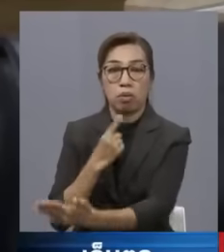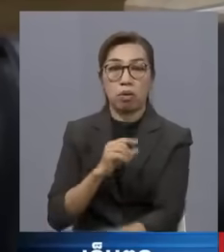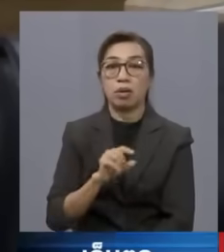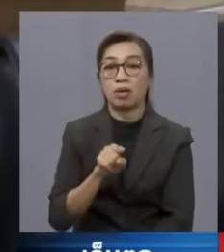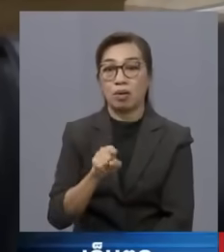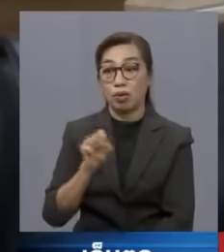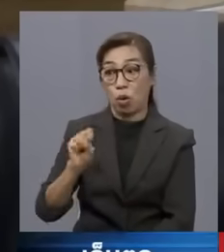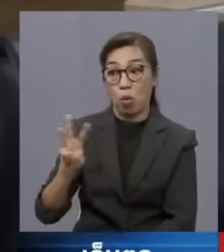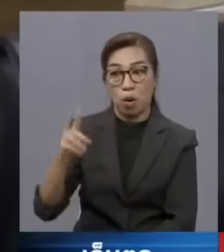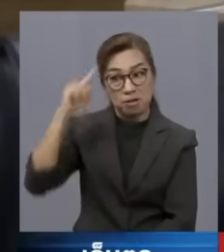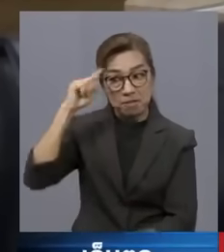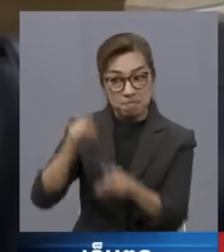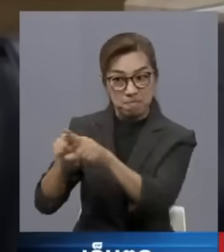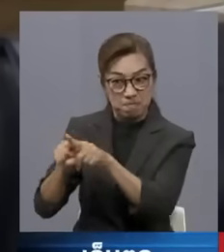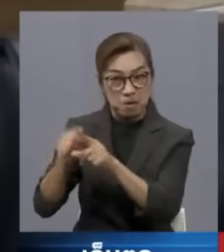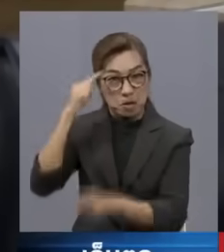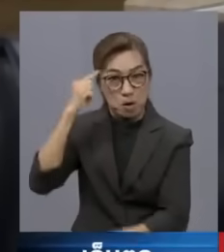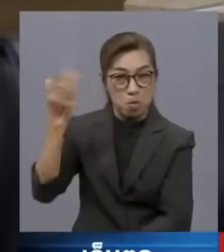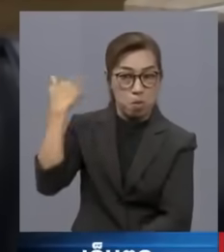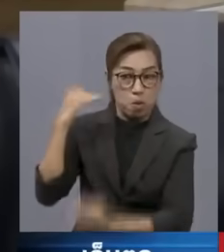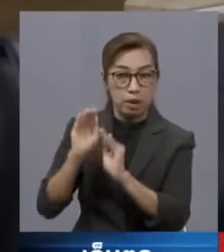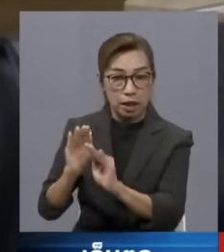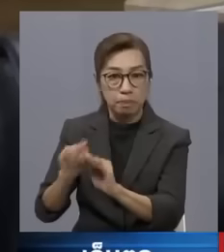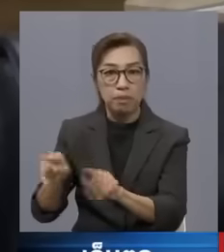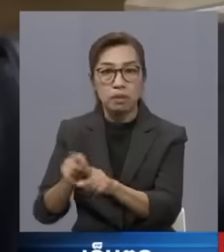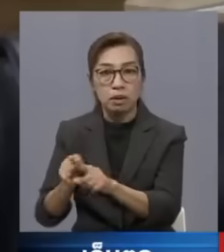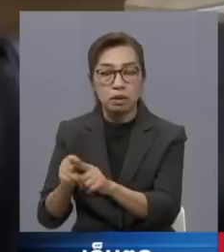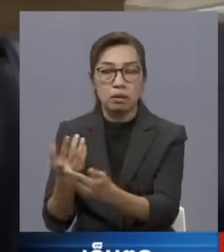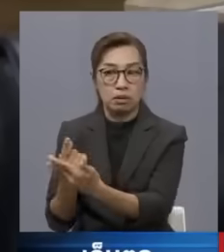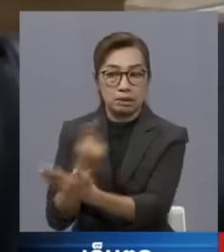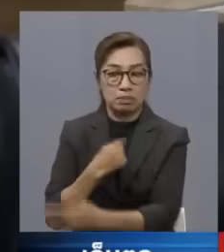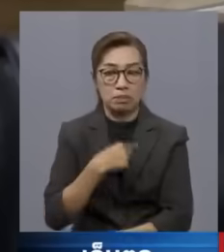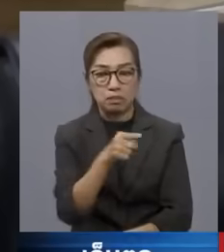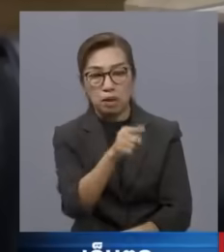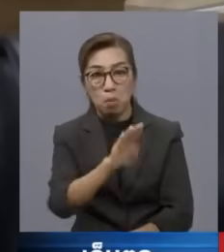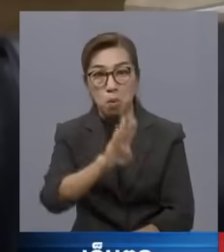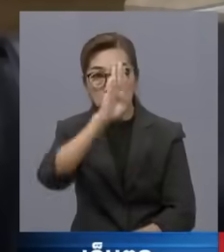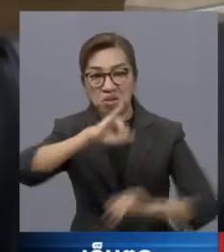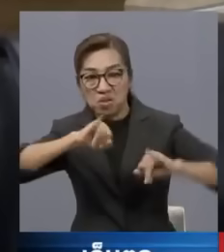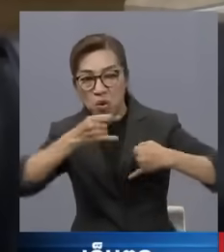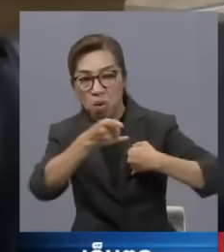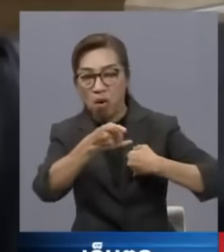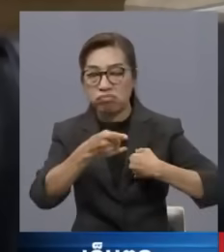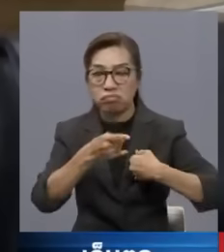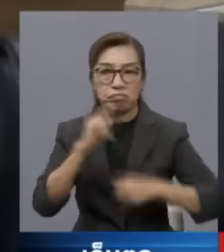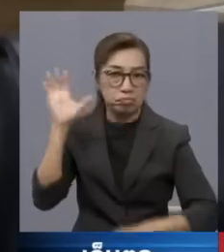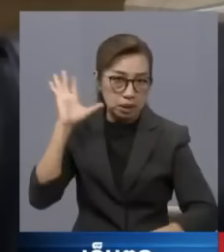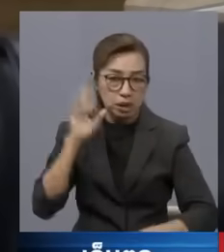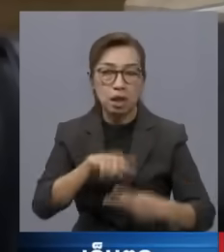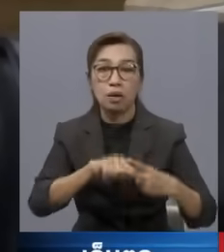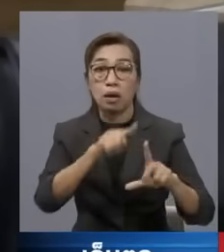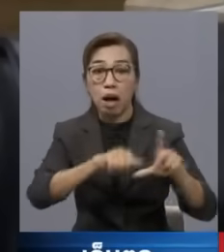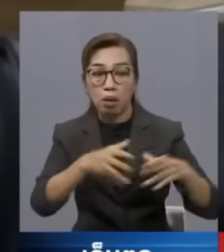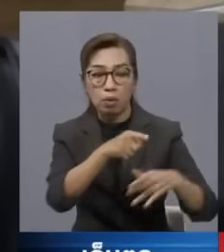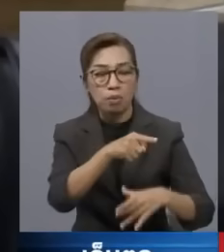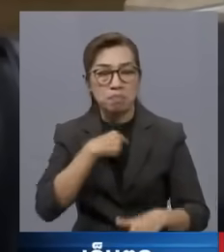ที่มีแนวคิดอนุรักษ์นิยมไม่วางไว้ไม่ไว้วางใจนักธุรกิจใหญ่แล้วก็พรรคก้าวไกลด้วยสว